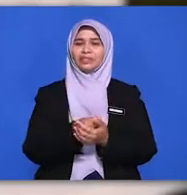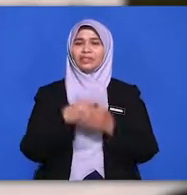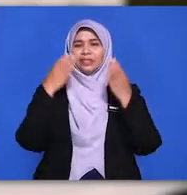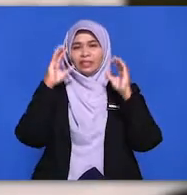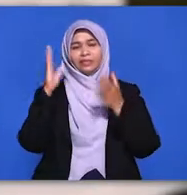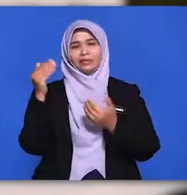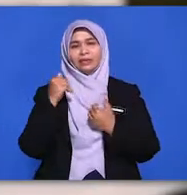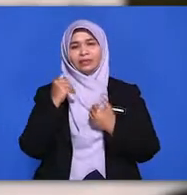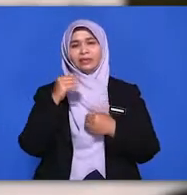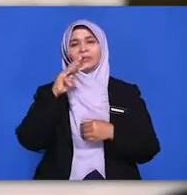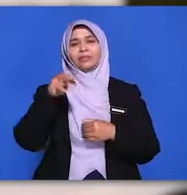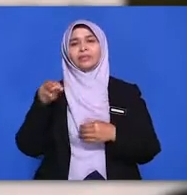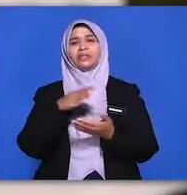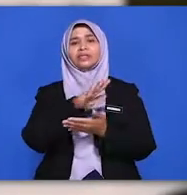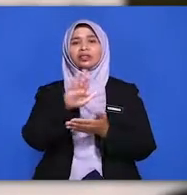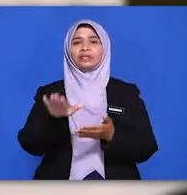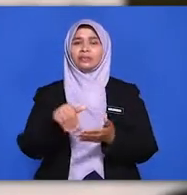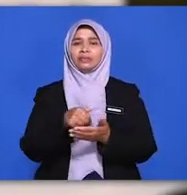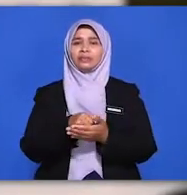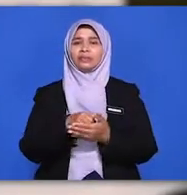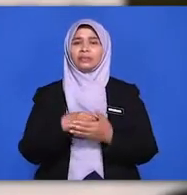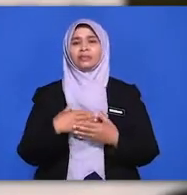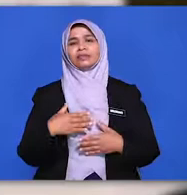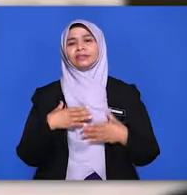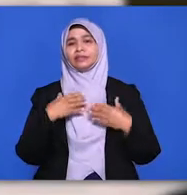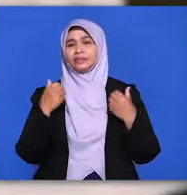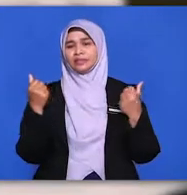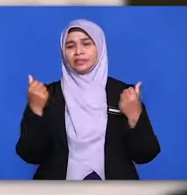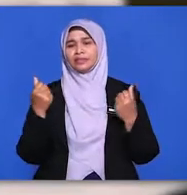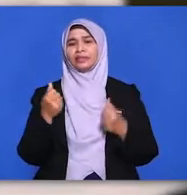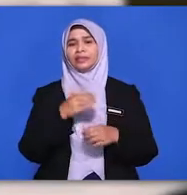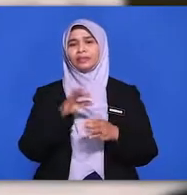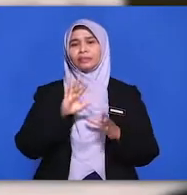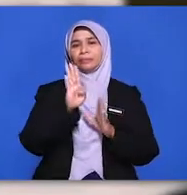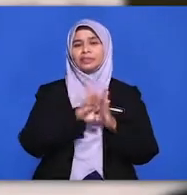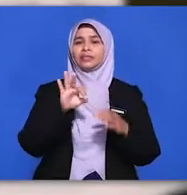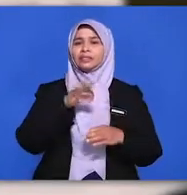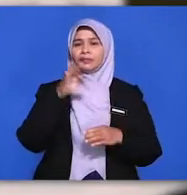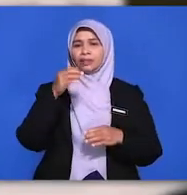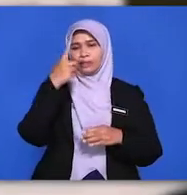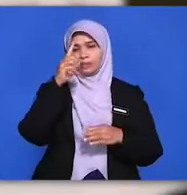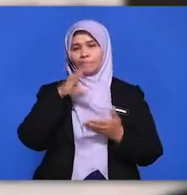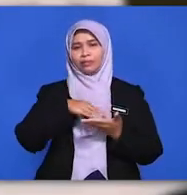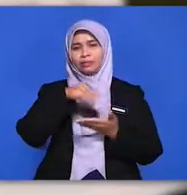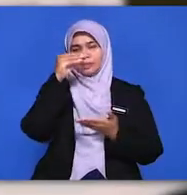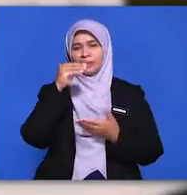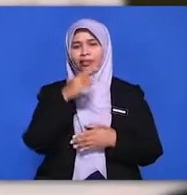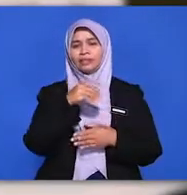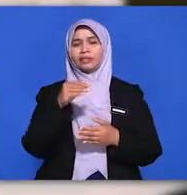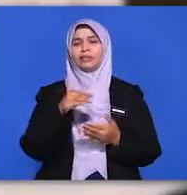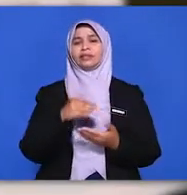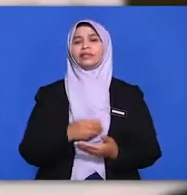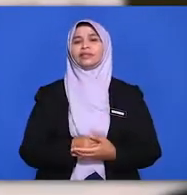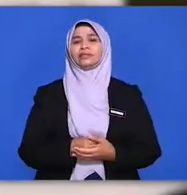Cikgu harap murid-murid semua sentiasa ceria serta bersemangat untuk belajar dan menimba